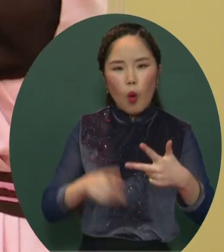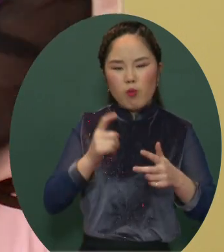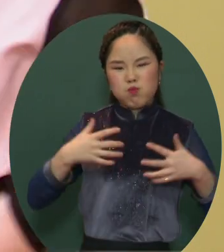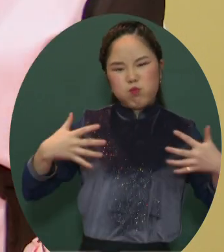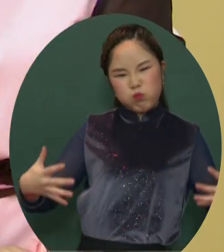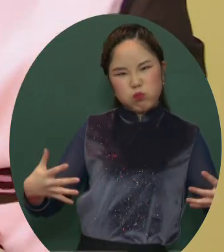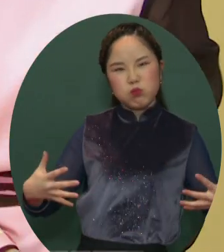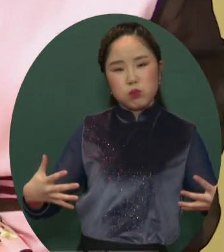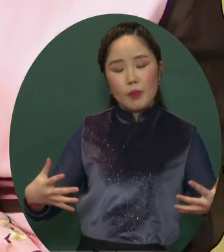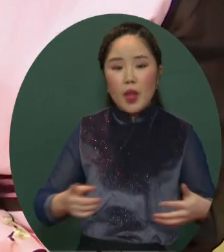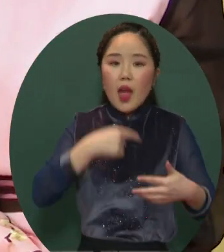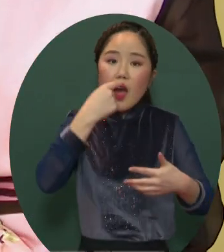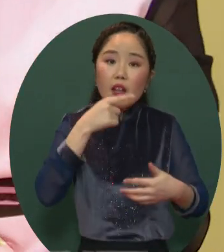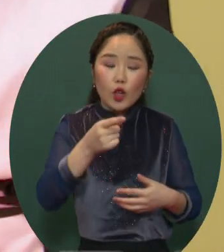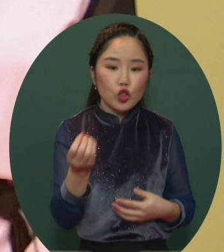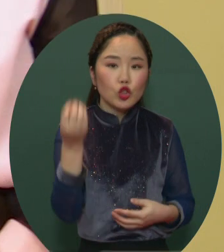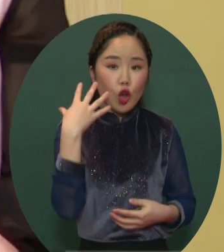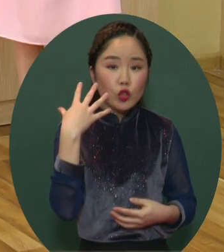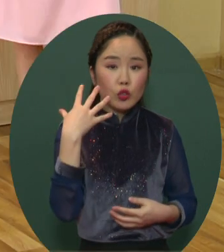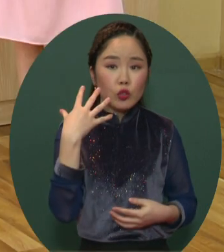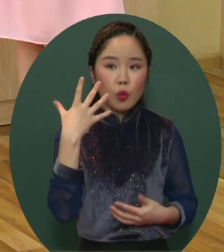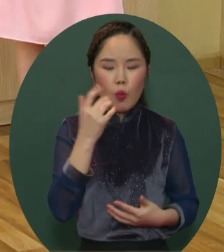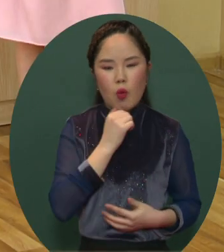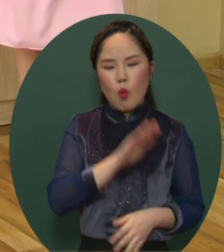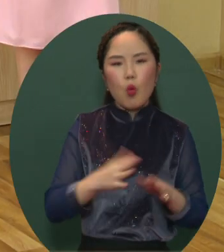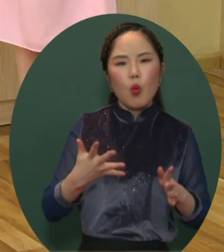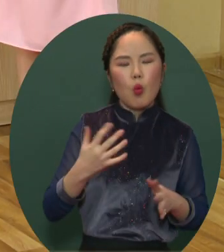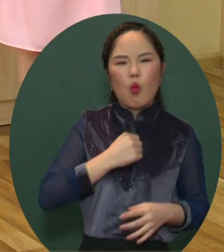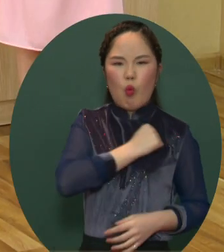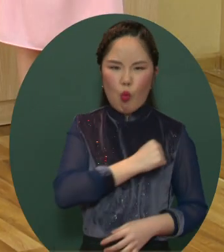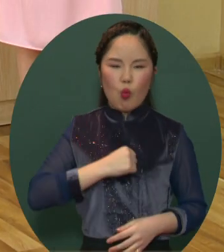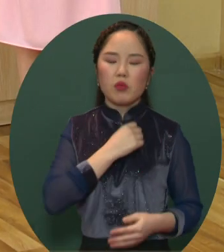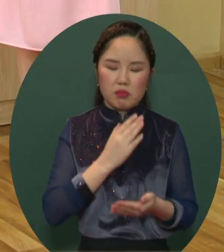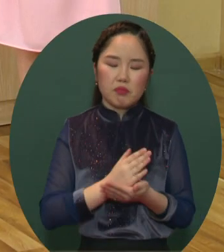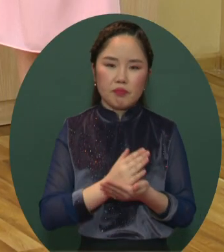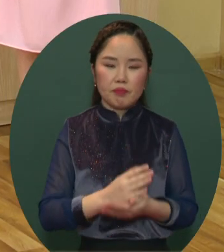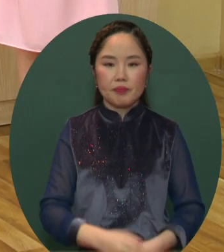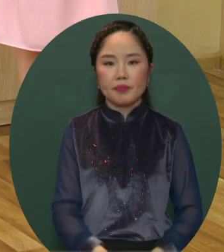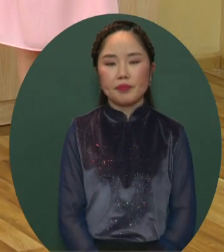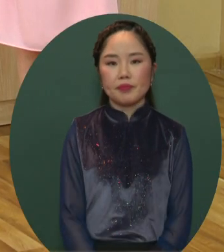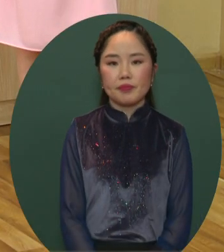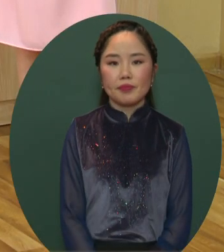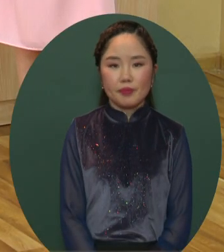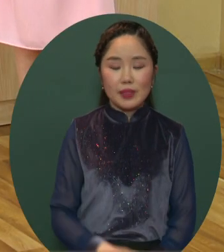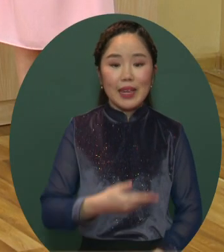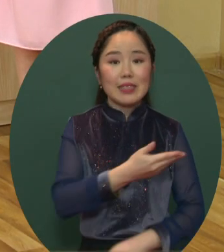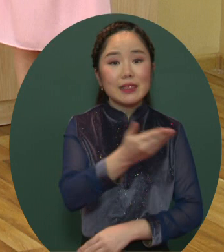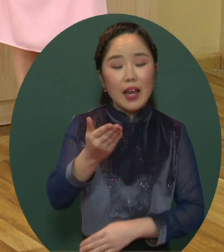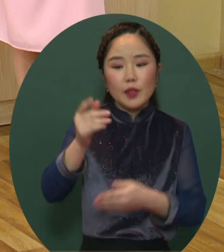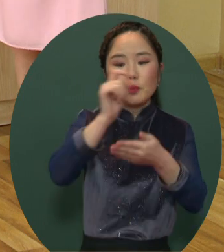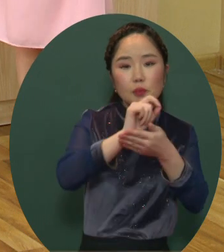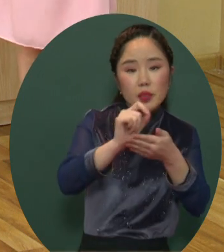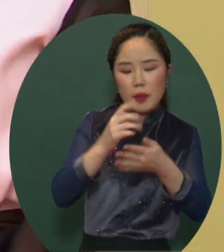бүдүүн гэсэн үгийг сонсохоор ихэнх хүүхдүүд уурладаг байхаа. Та бүгдийн